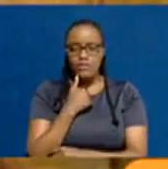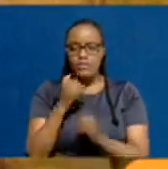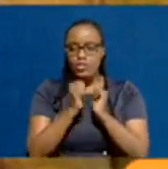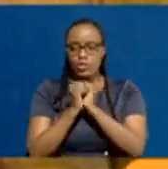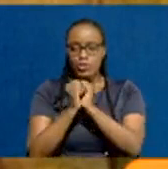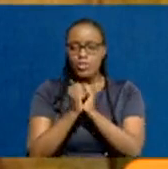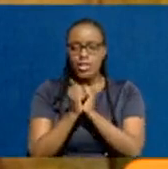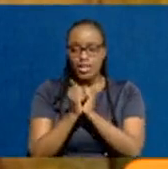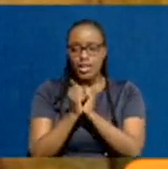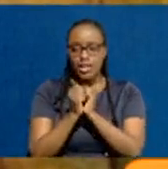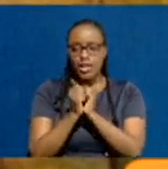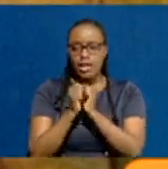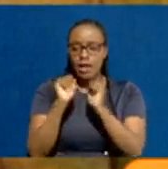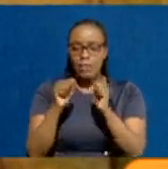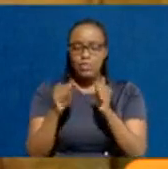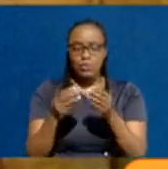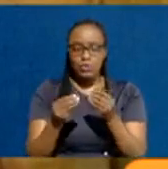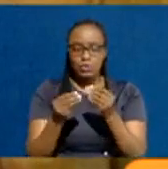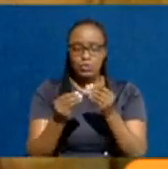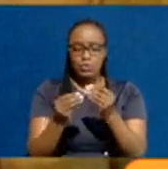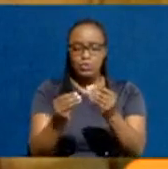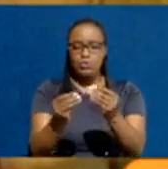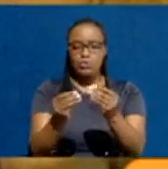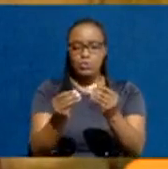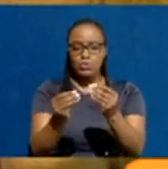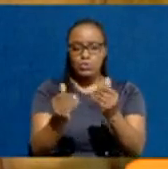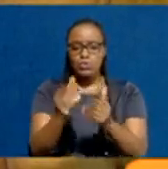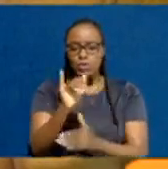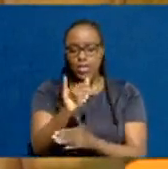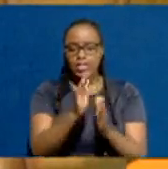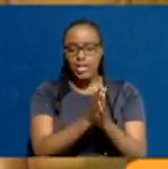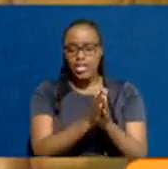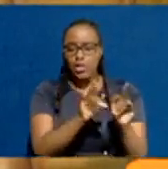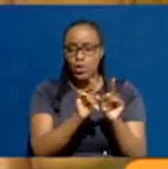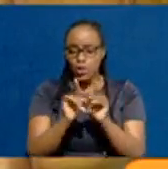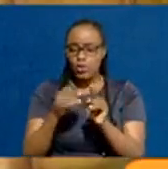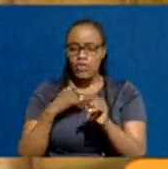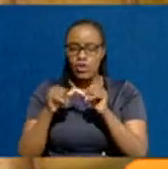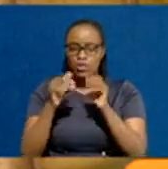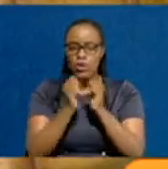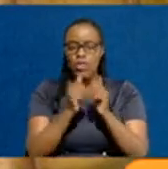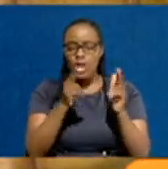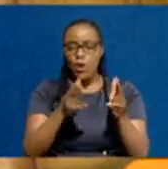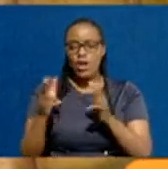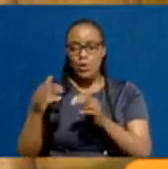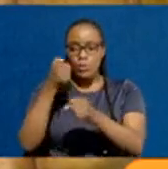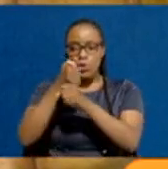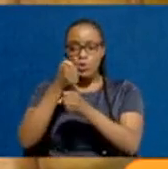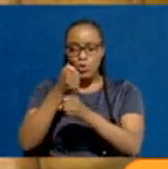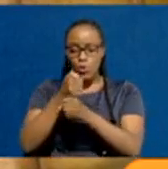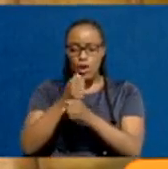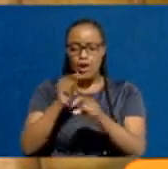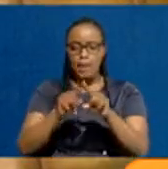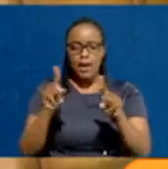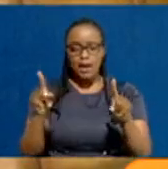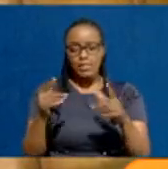naweza tatua, labda nimpeleke hospitali apone, tuendelee na maisha yetu ya kawaida,